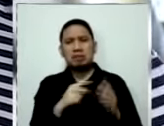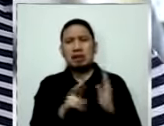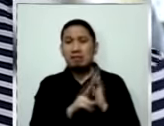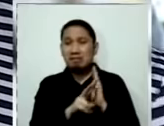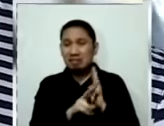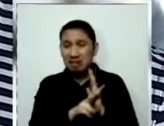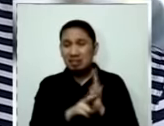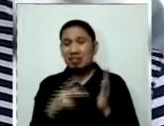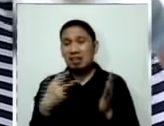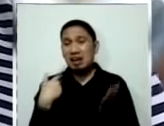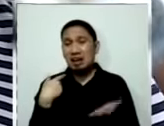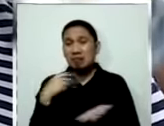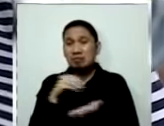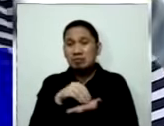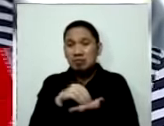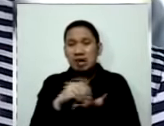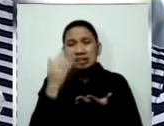kung paano kami